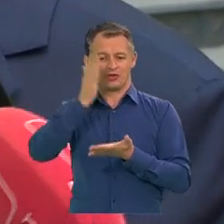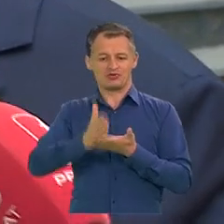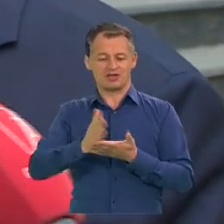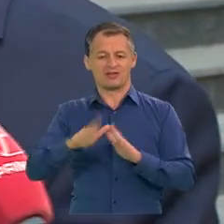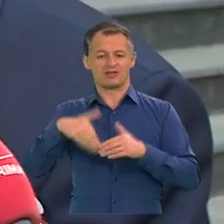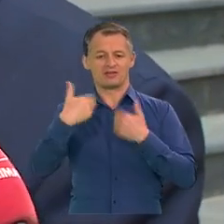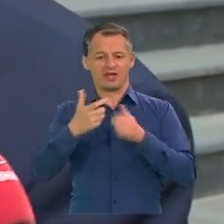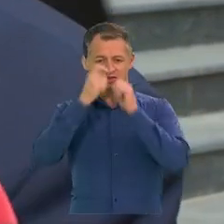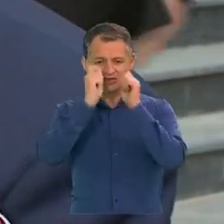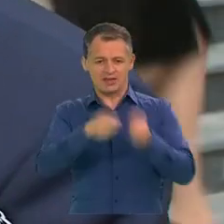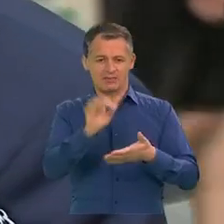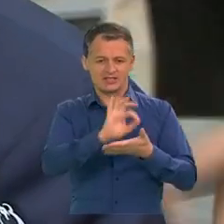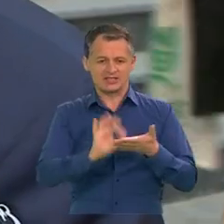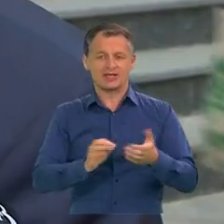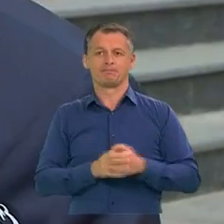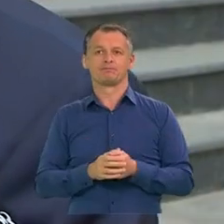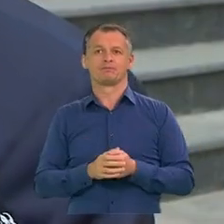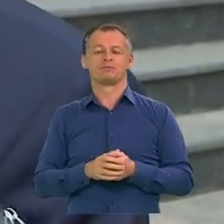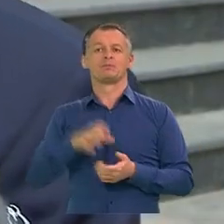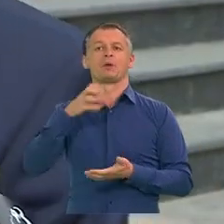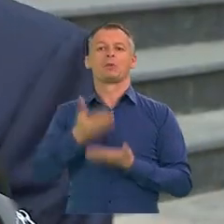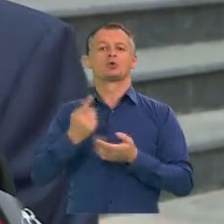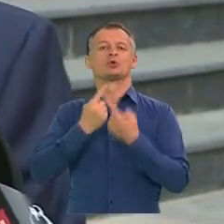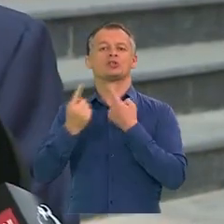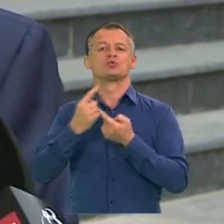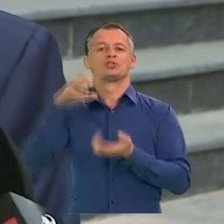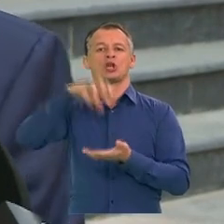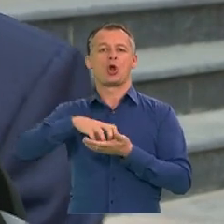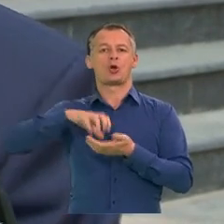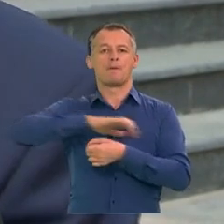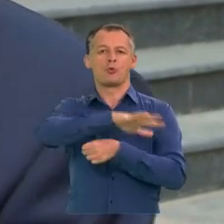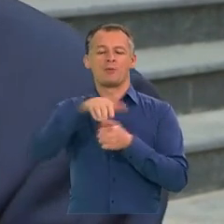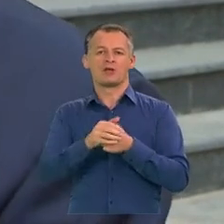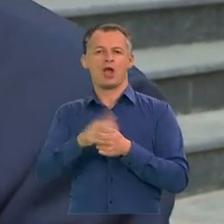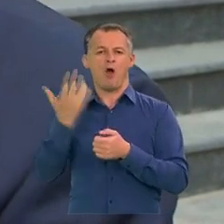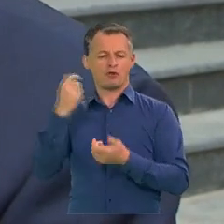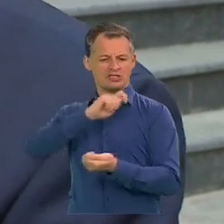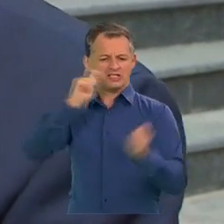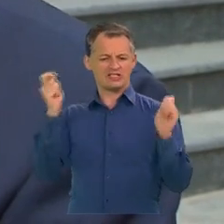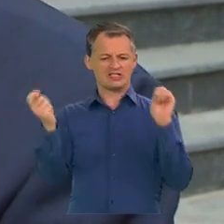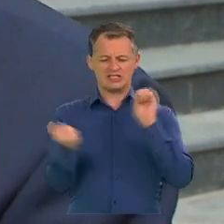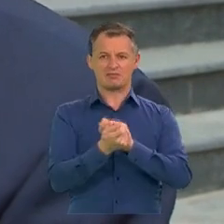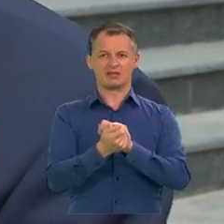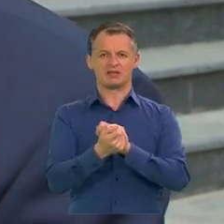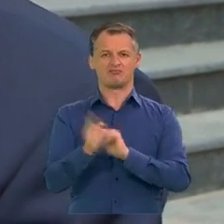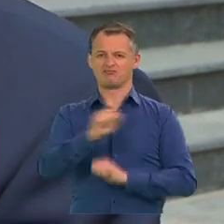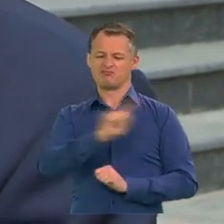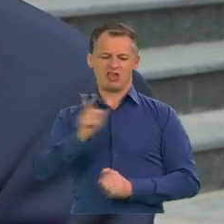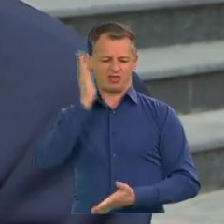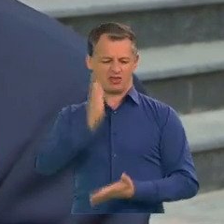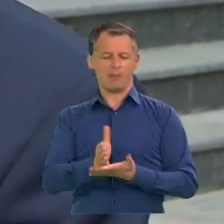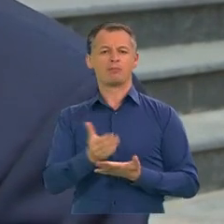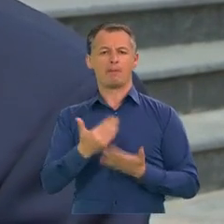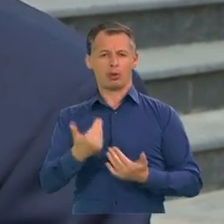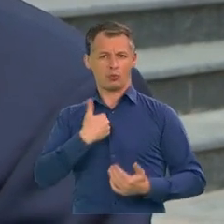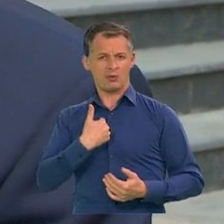demisia. Discuțiile în spațiu public au fost deturnate într-o manieră nedreaptă,